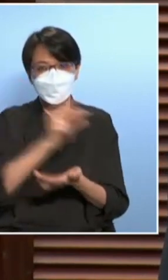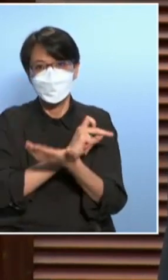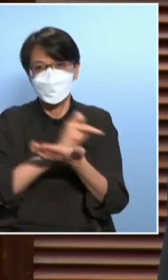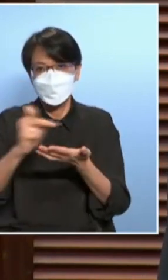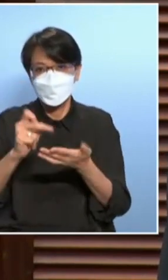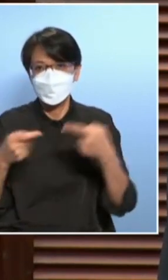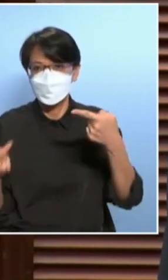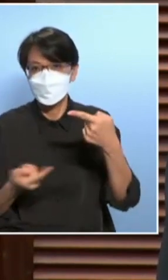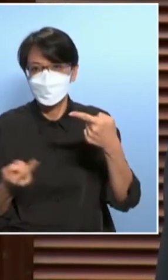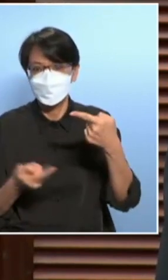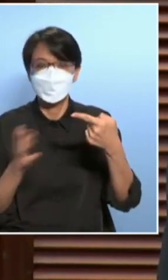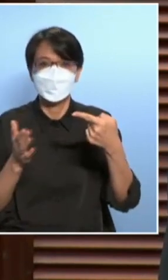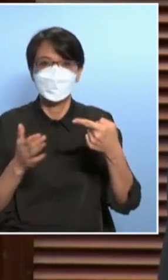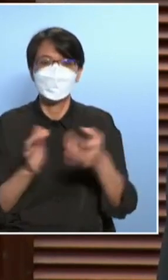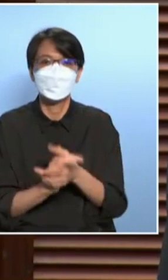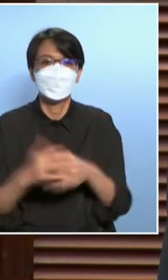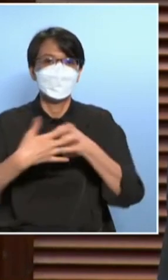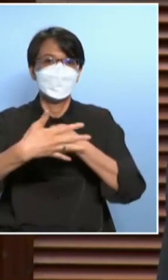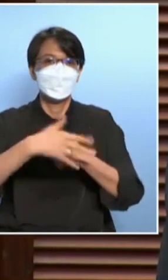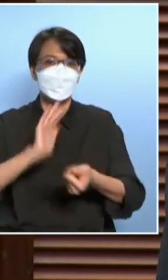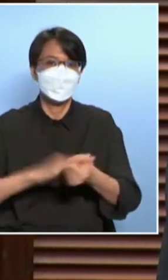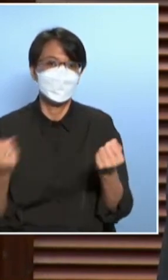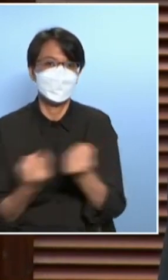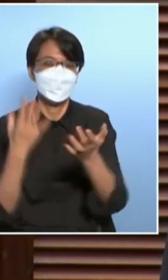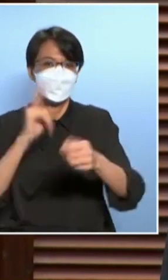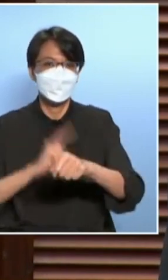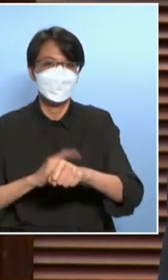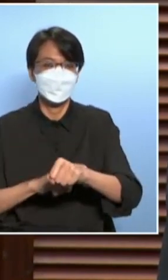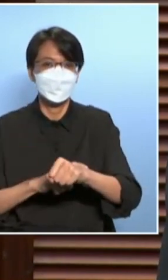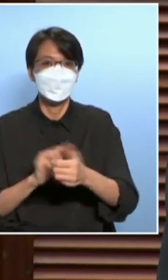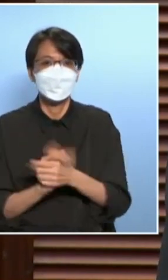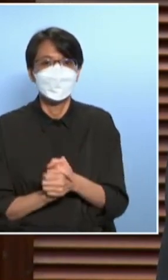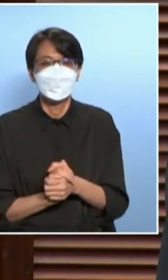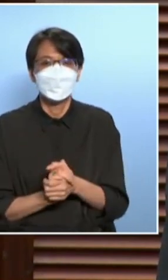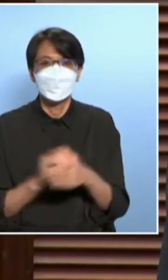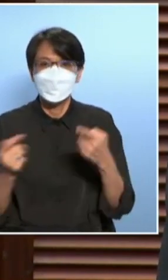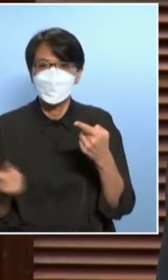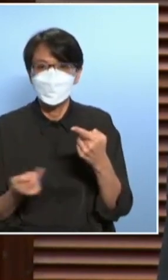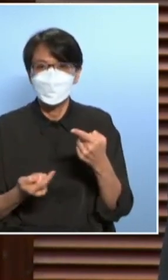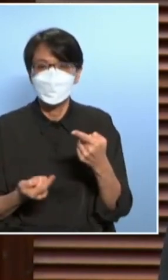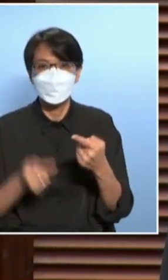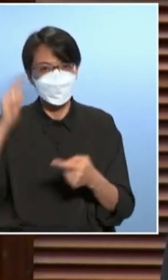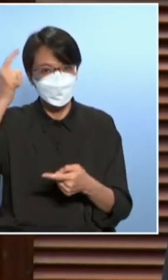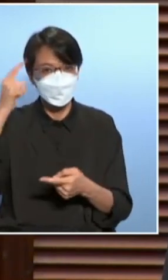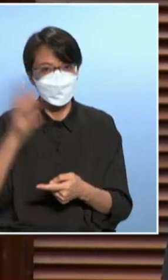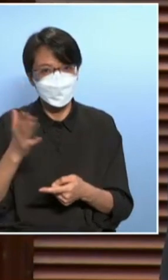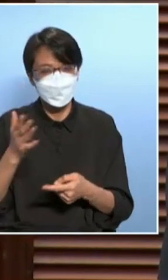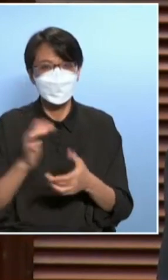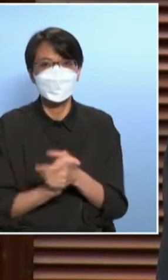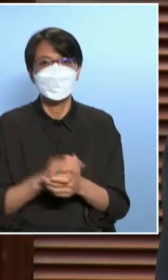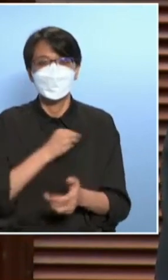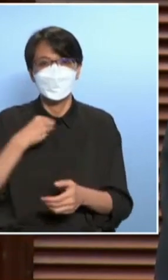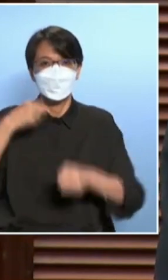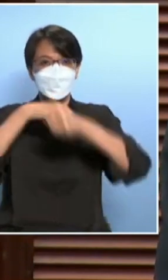萬啦。咁相對我哋喺第五波疫情嘅時候，七日平均數接近一萬咧。其實我哋喺個醫療系統